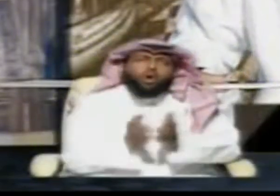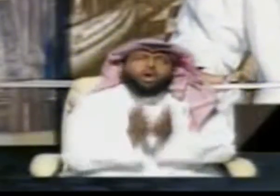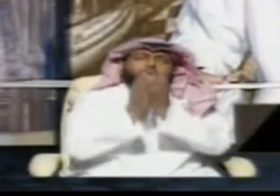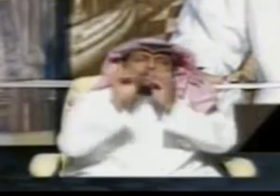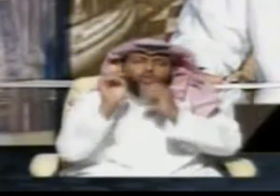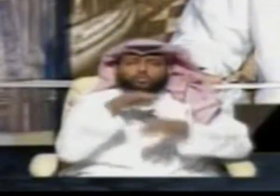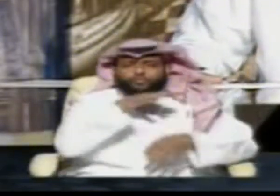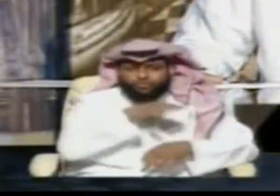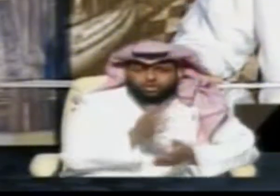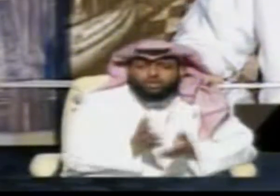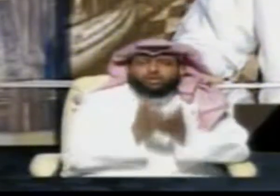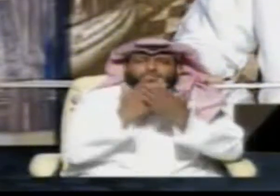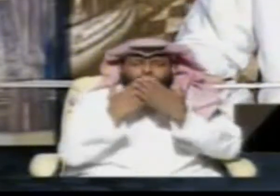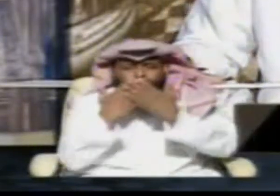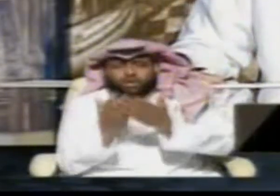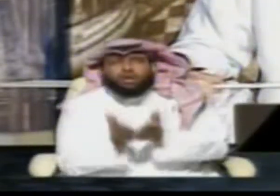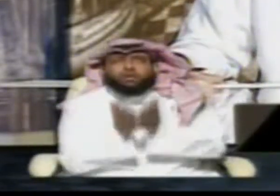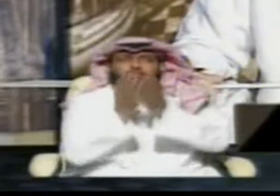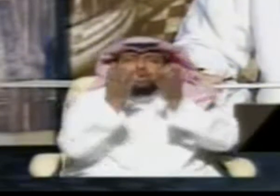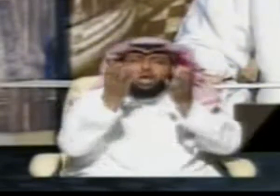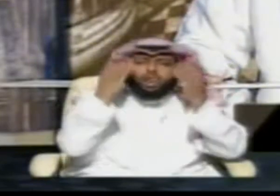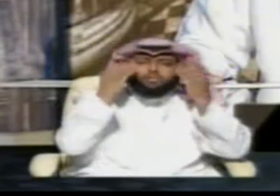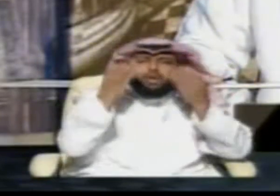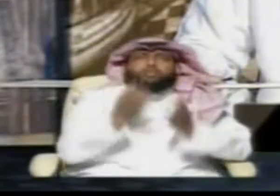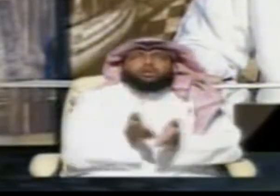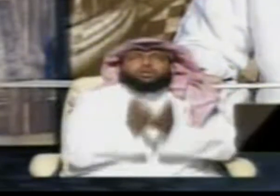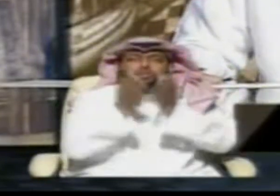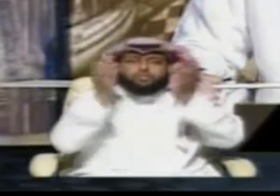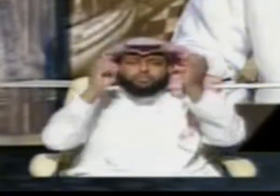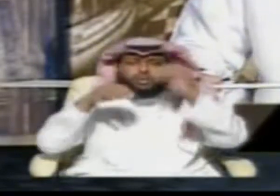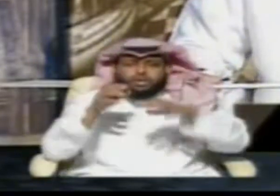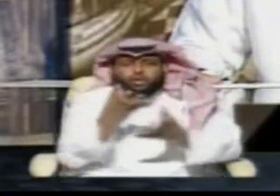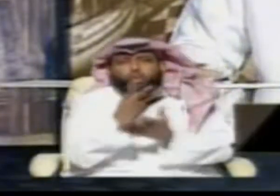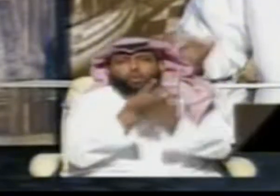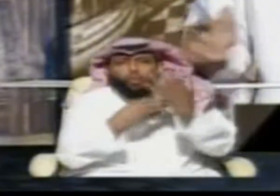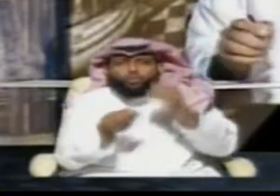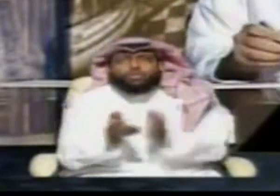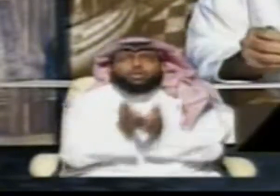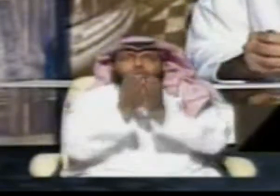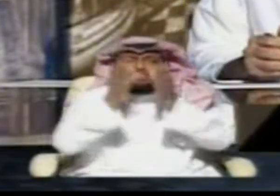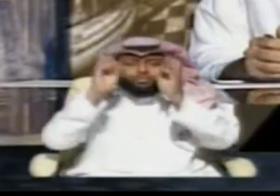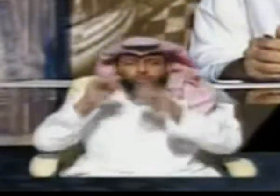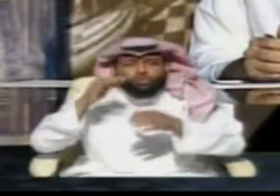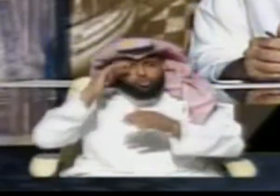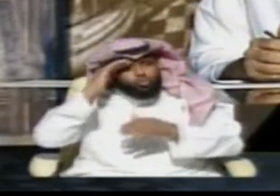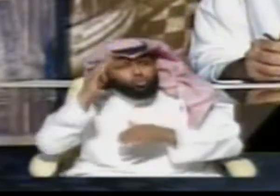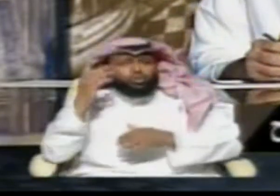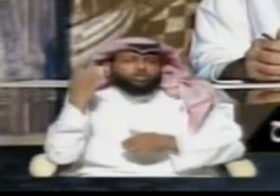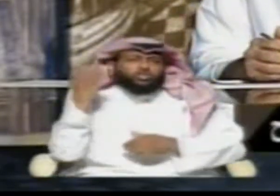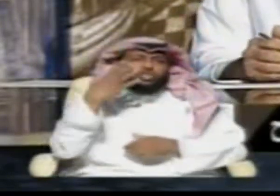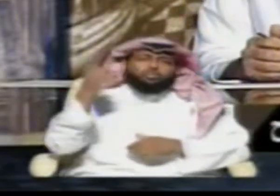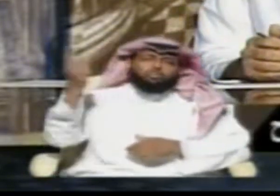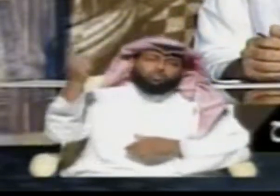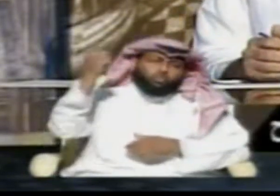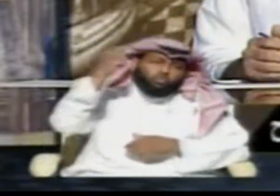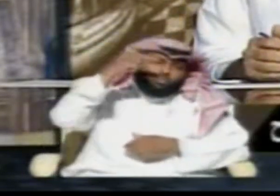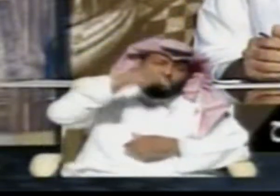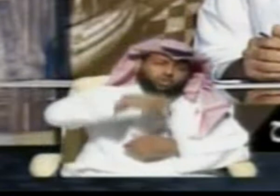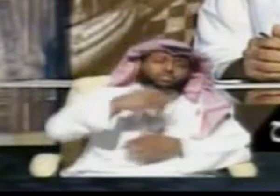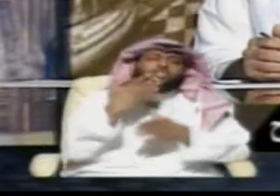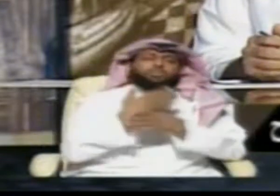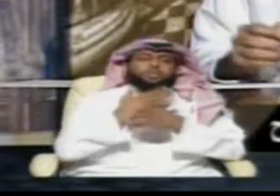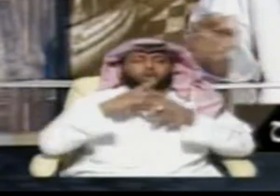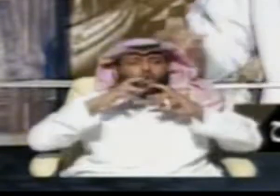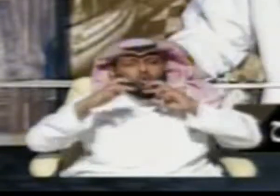لضيفنا التوفيق والإعانة، ويبارك في علمه وعمله وولده، وأن يشكر مسعاه وخطواته.